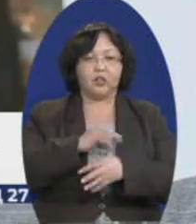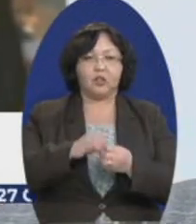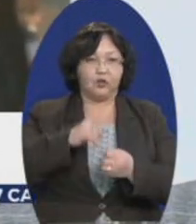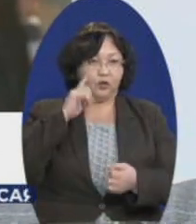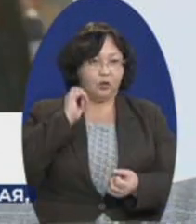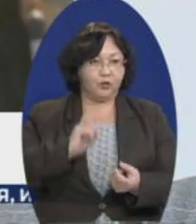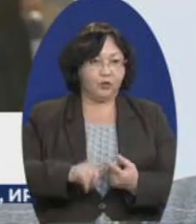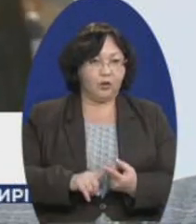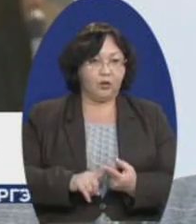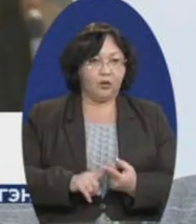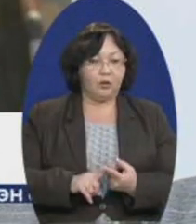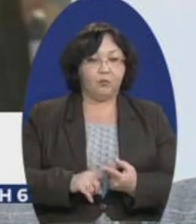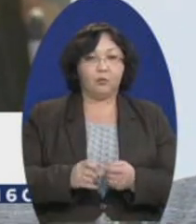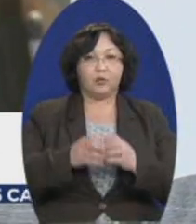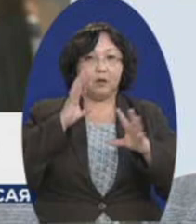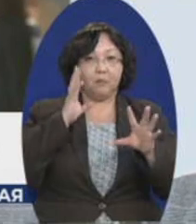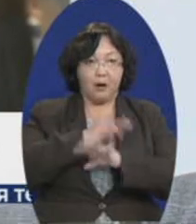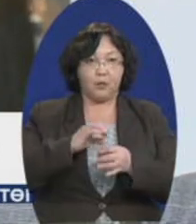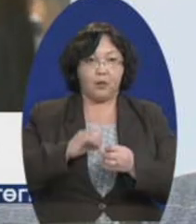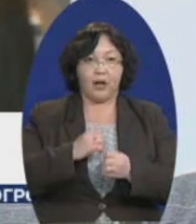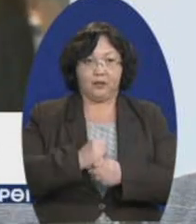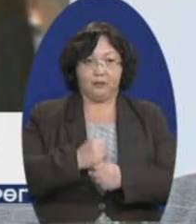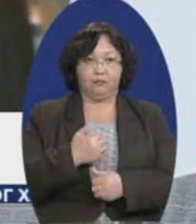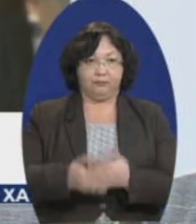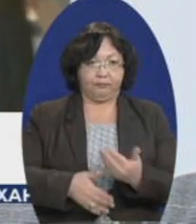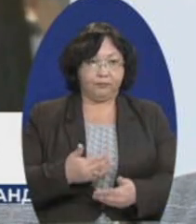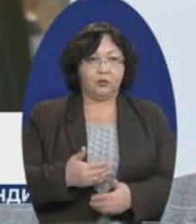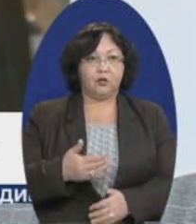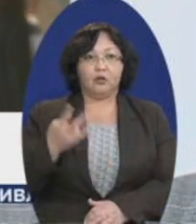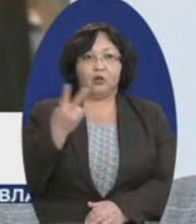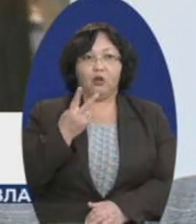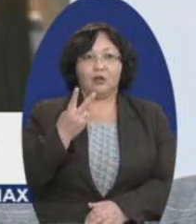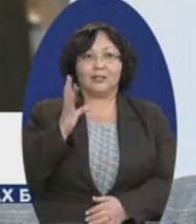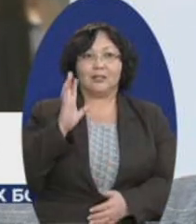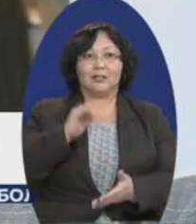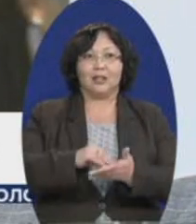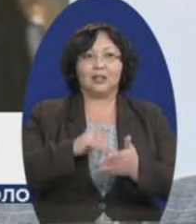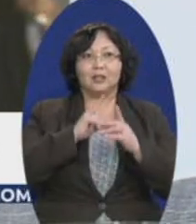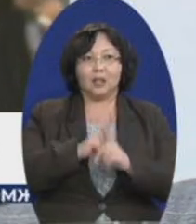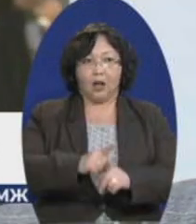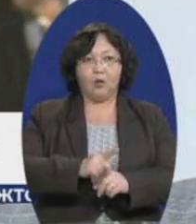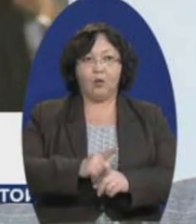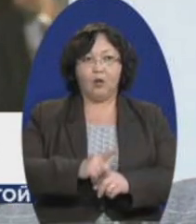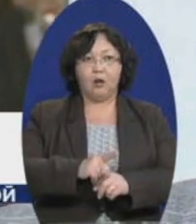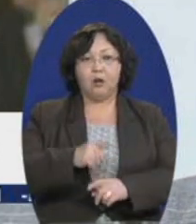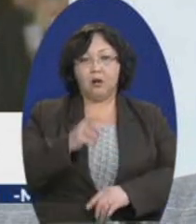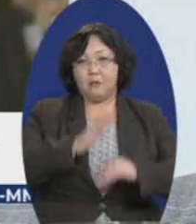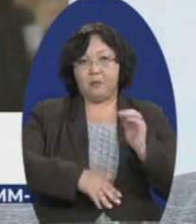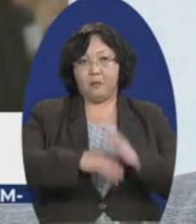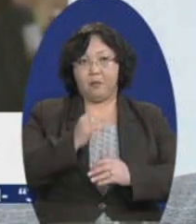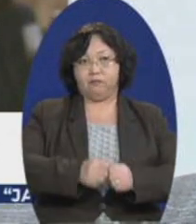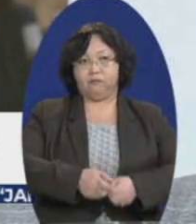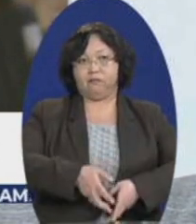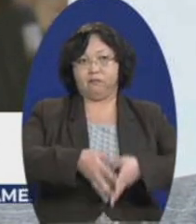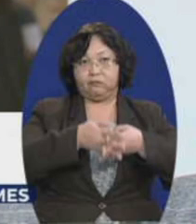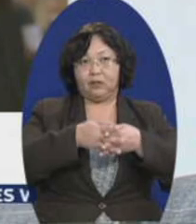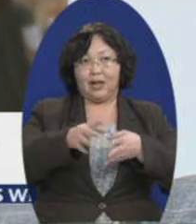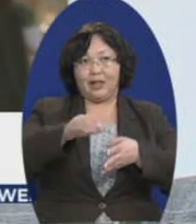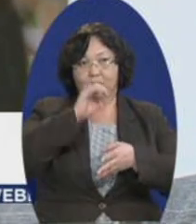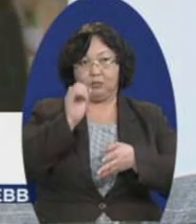Дүнчлэн нэгэн бүтээн байгуулалт өрнж байгаа учраас бас ногоон стандартын дагуу орон сууцыг барих энэ асуудлыг бол